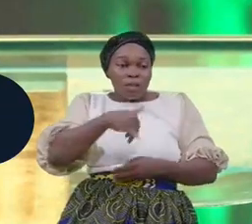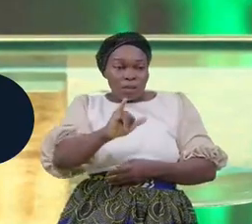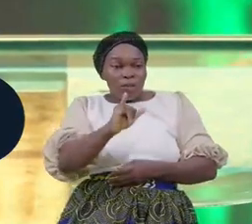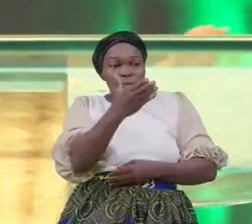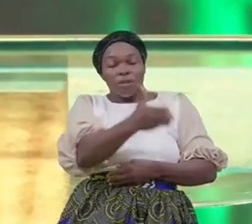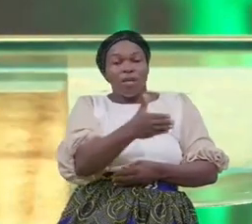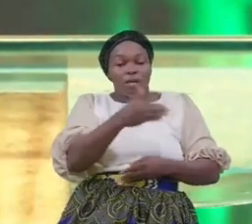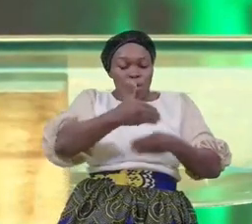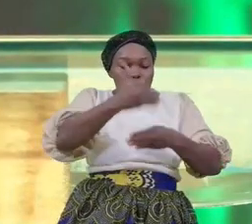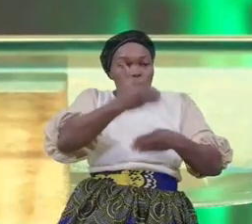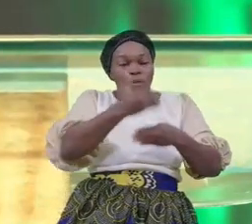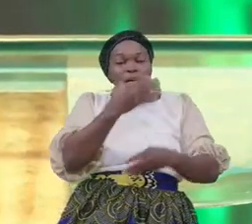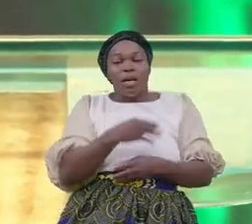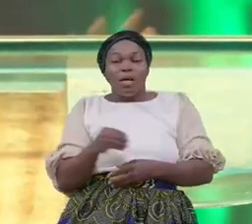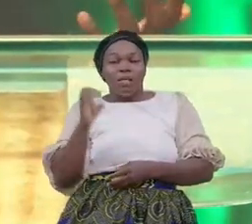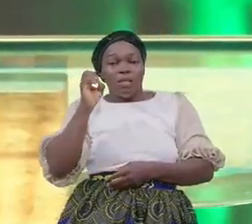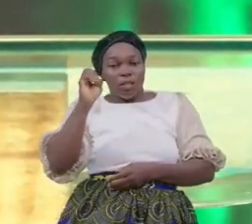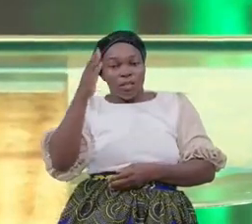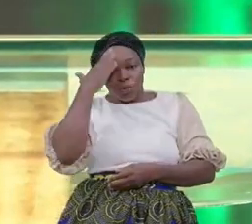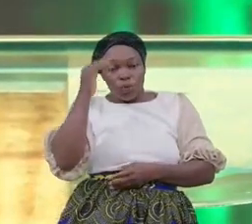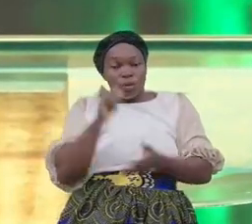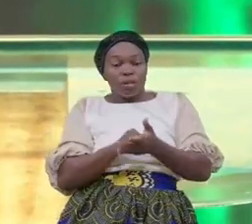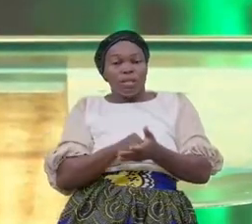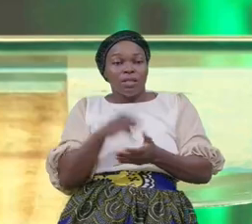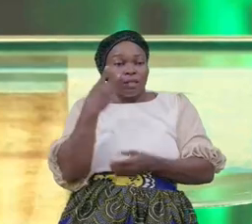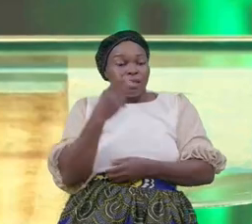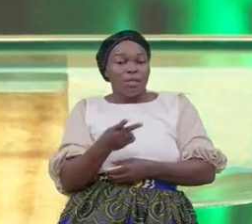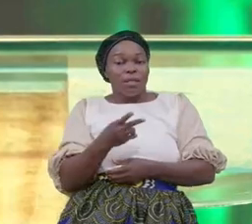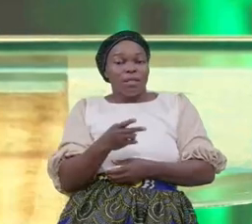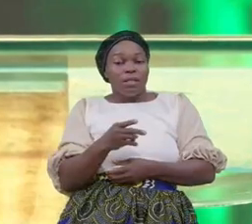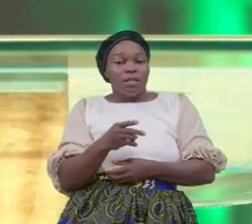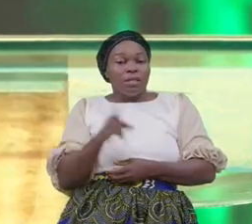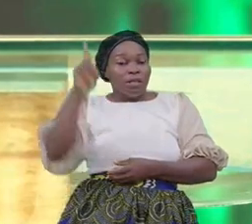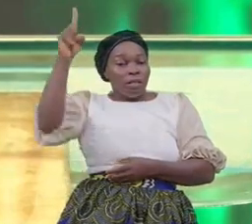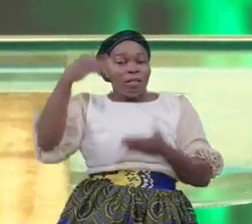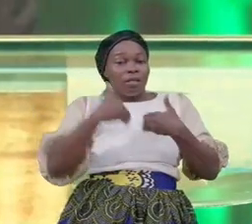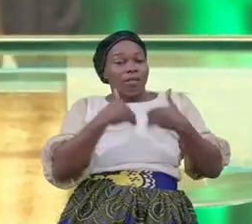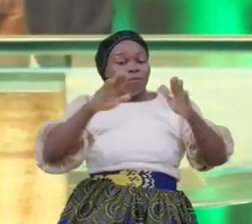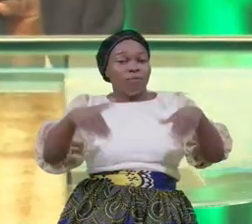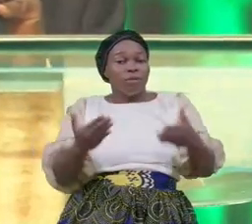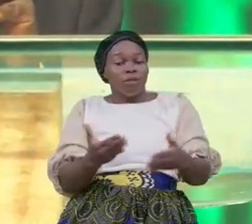qu'il n'y a personne qui puisse sortir ni entrer. Et Dieu a dit, mais vois que